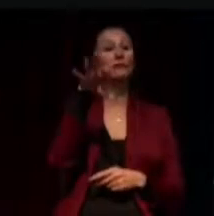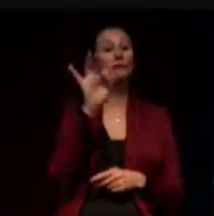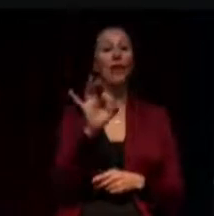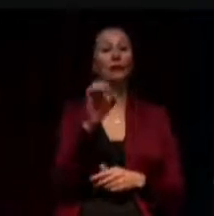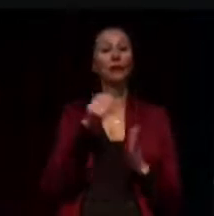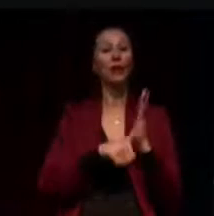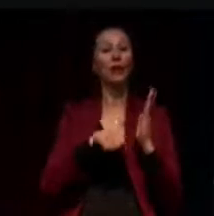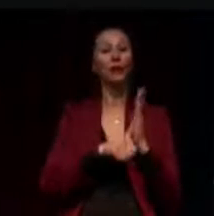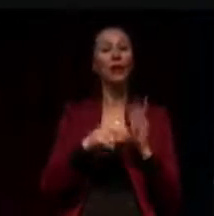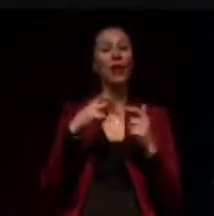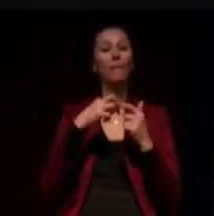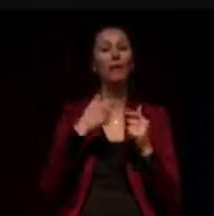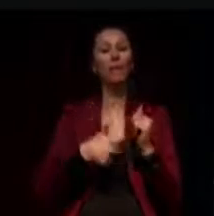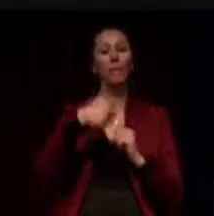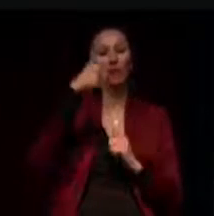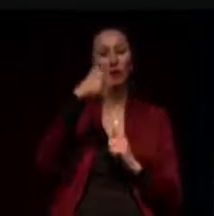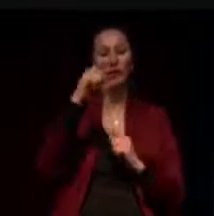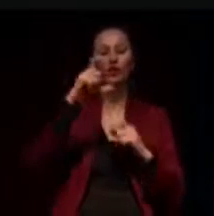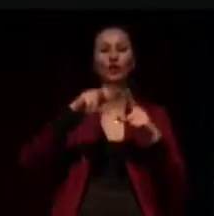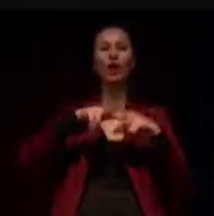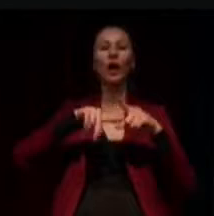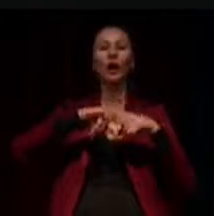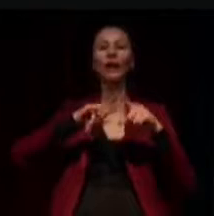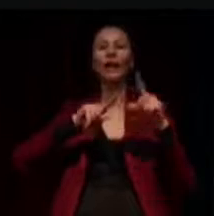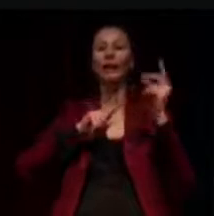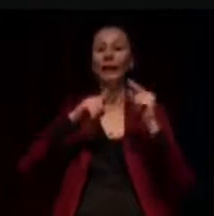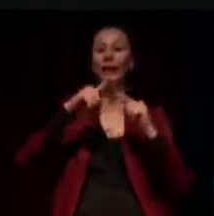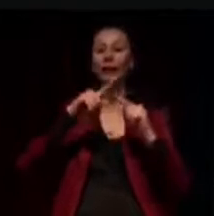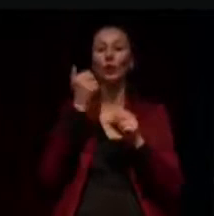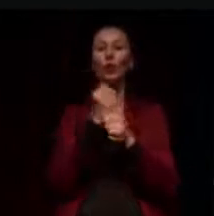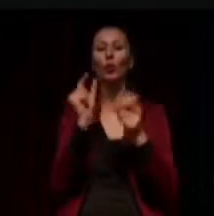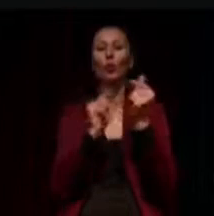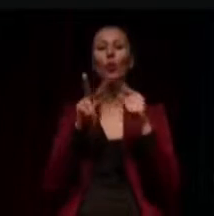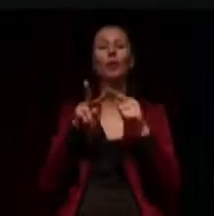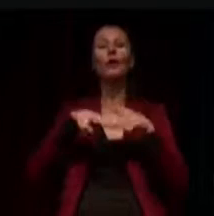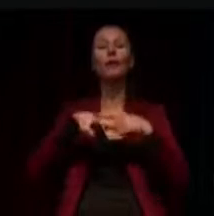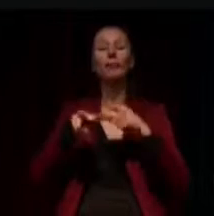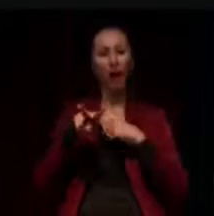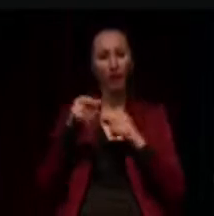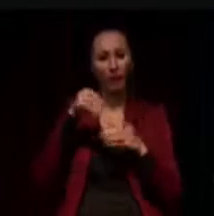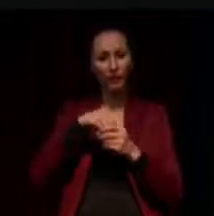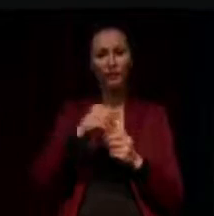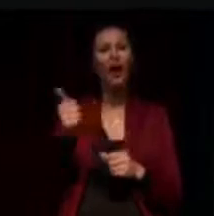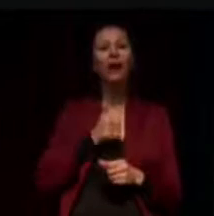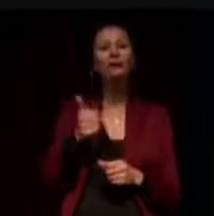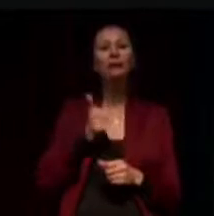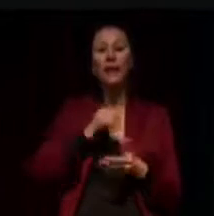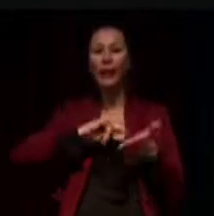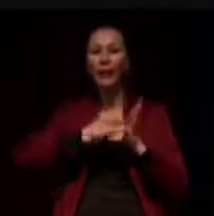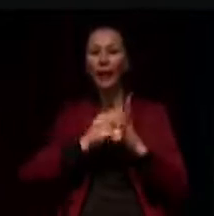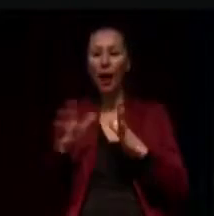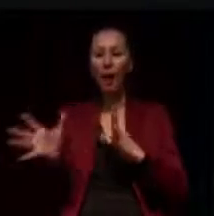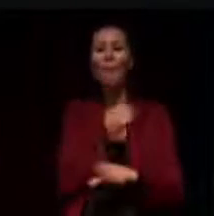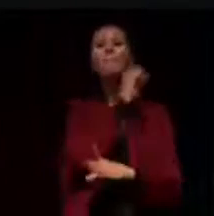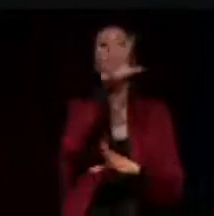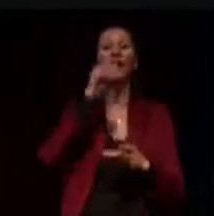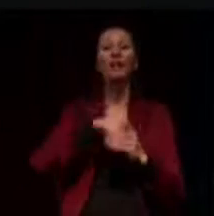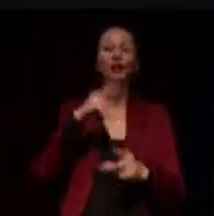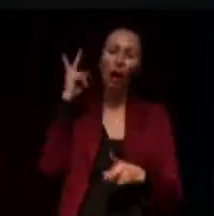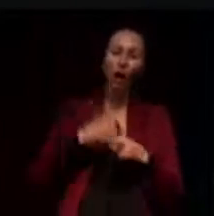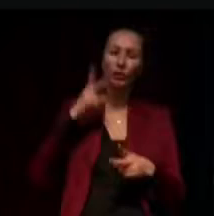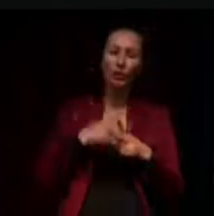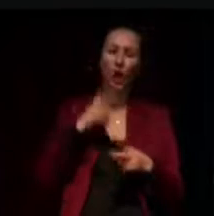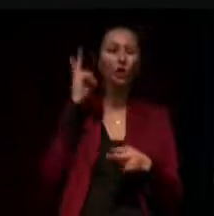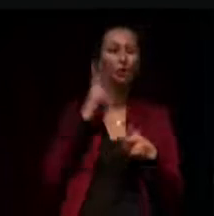yılların rahmetli başkanı Cahit Günay zamanında askeri idareye kaptırmamak için alel